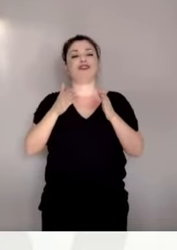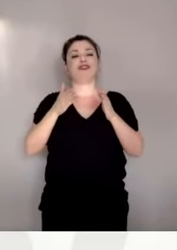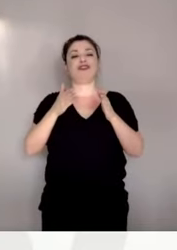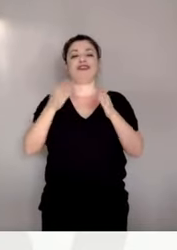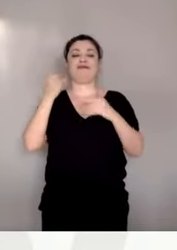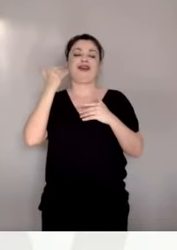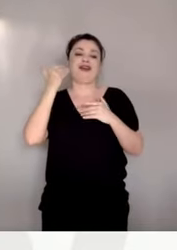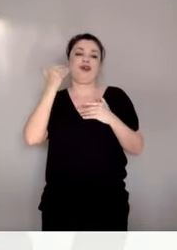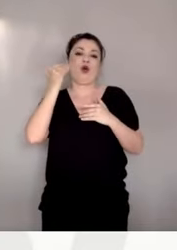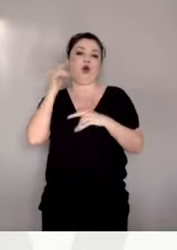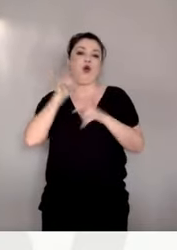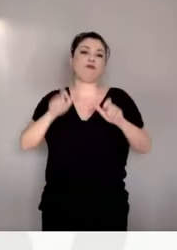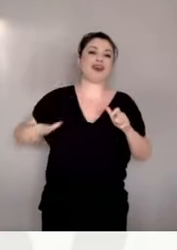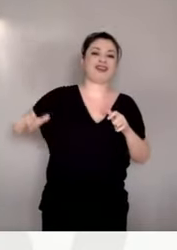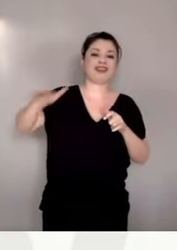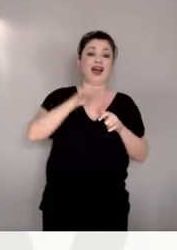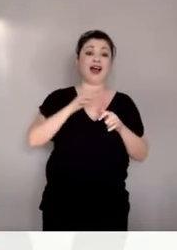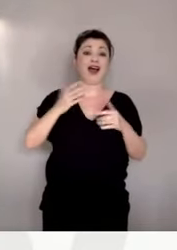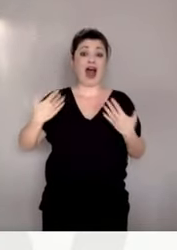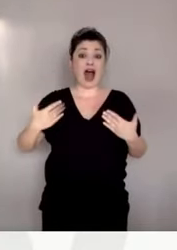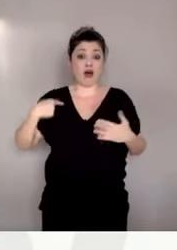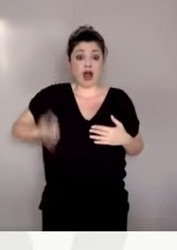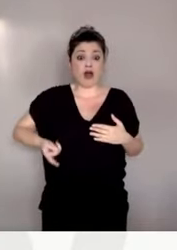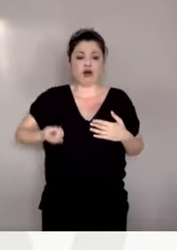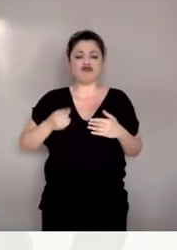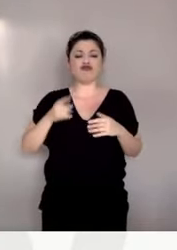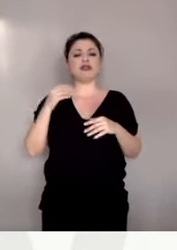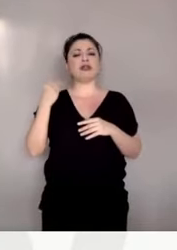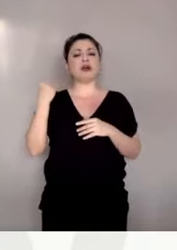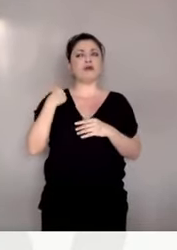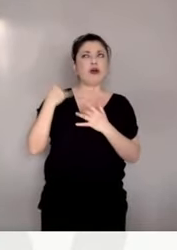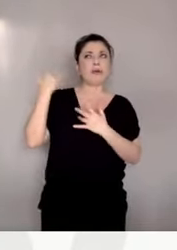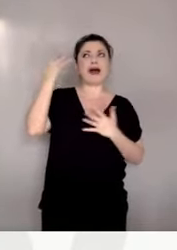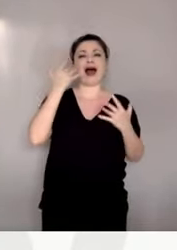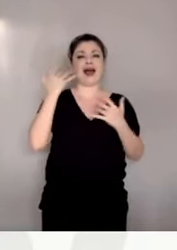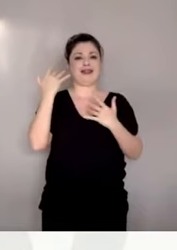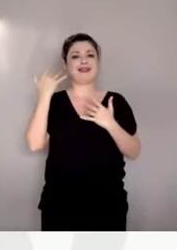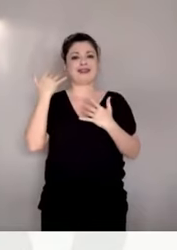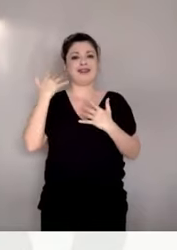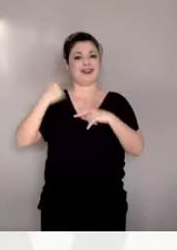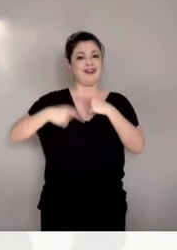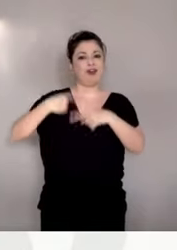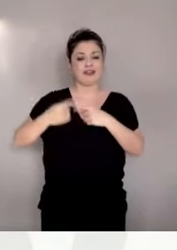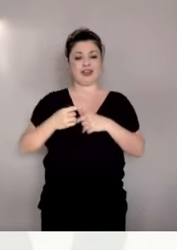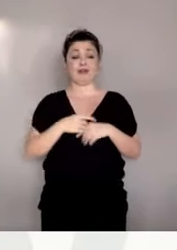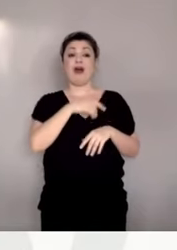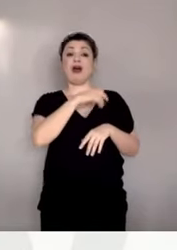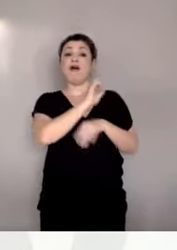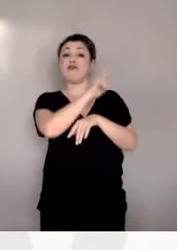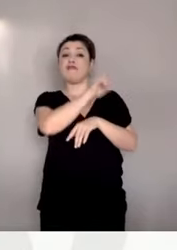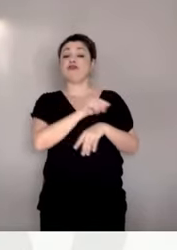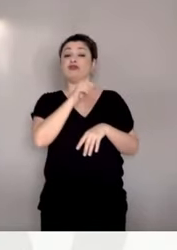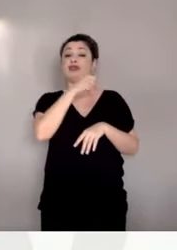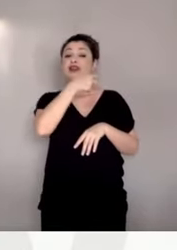ancora oggi ci poniamo certe domande. Il professor Nancy ha insegnato dal